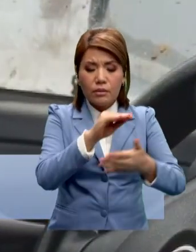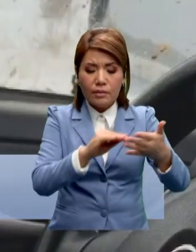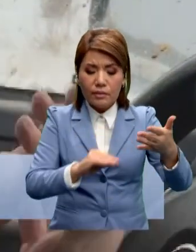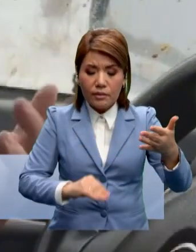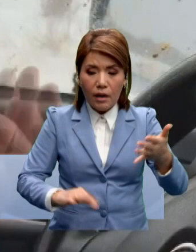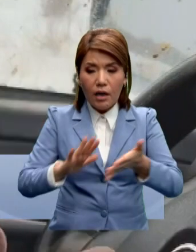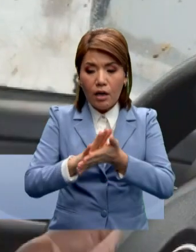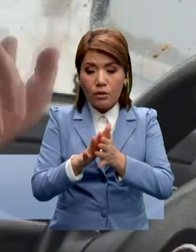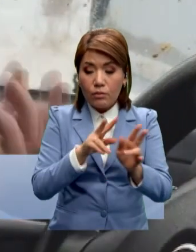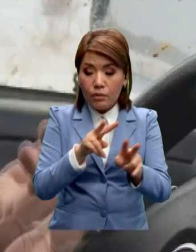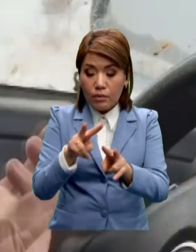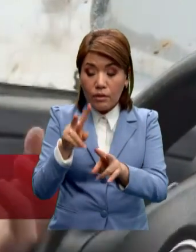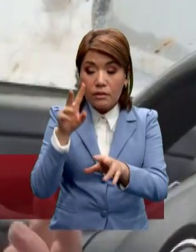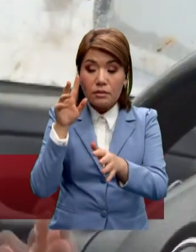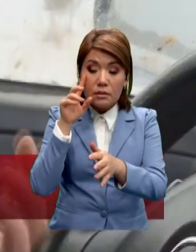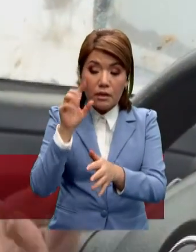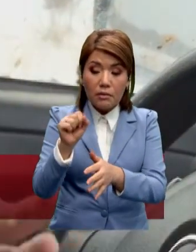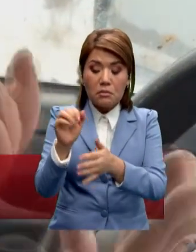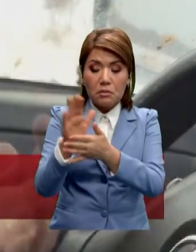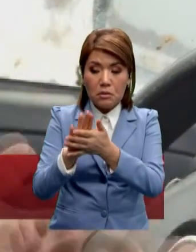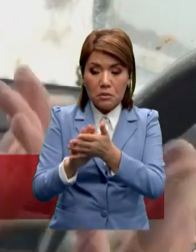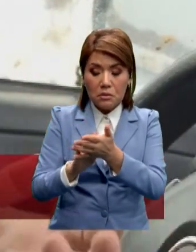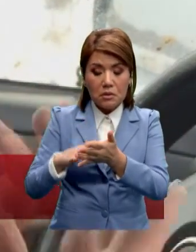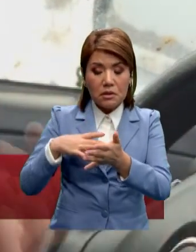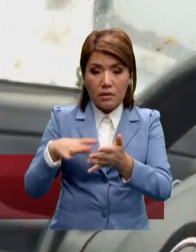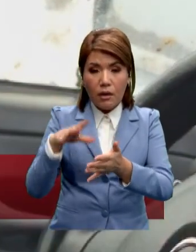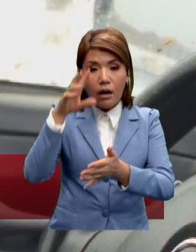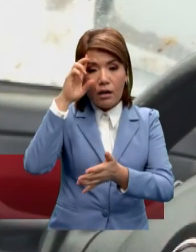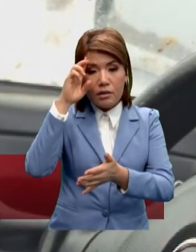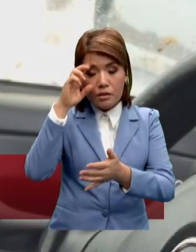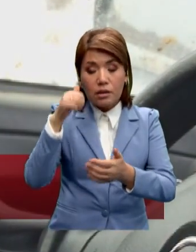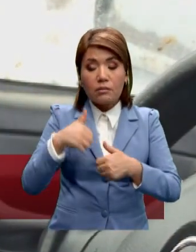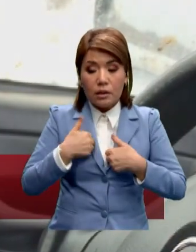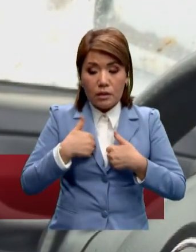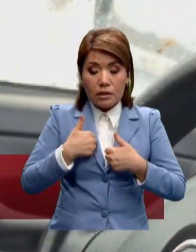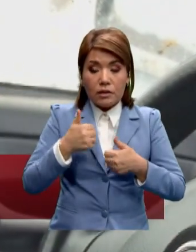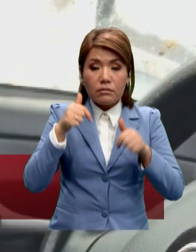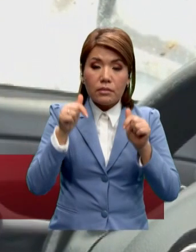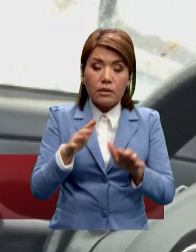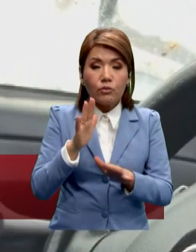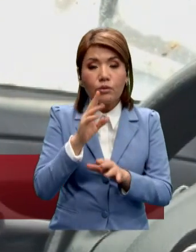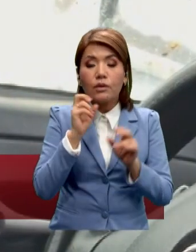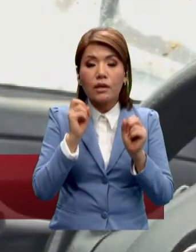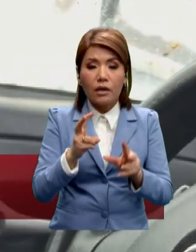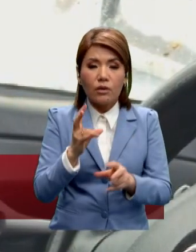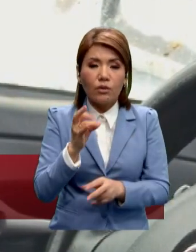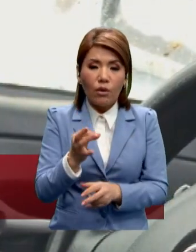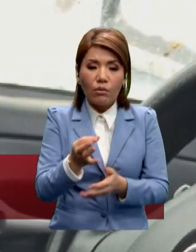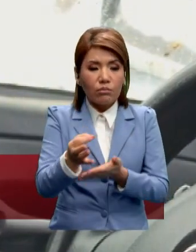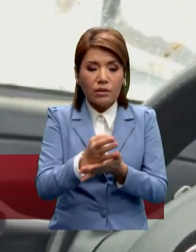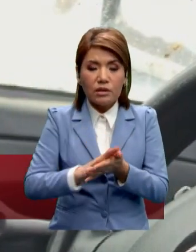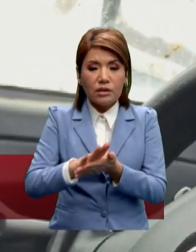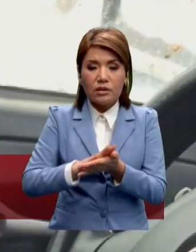мы контроль, обнаружили, что вроде бы не почистили, государство собирается принимать меры или нет. Но, к сожалению, мы не получили